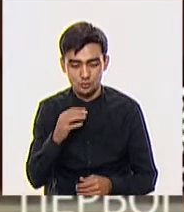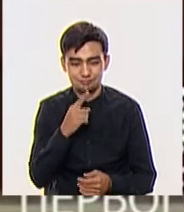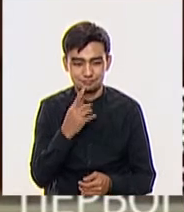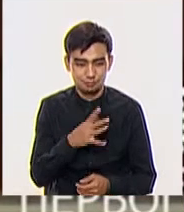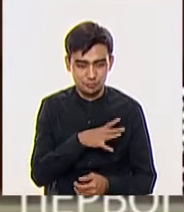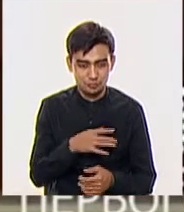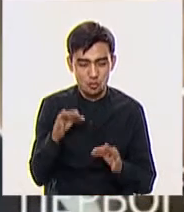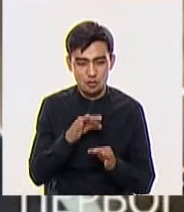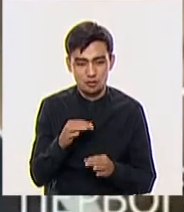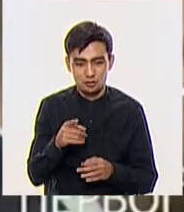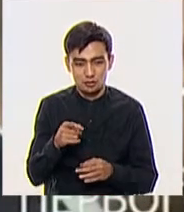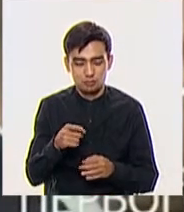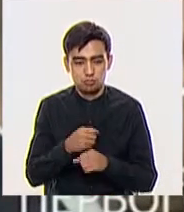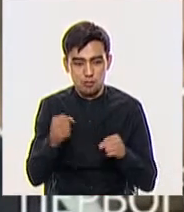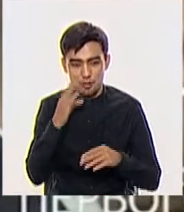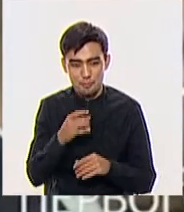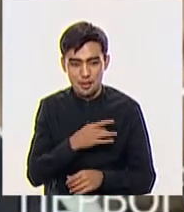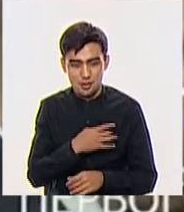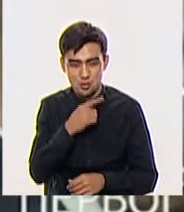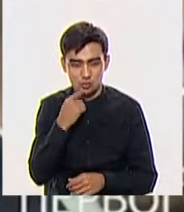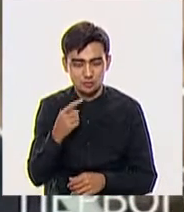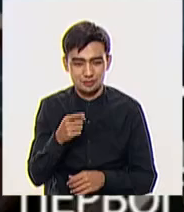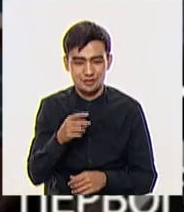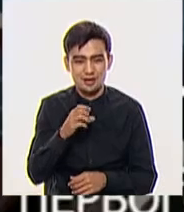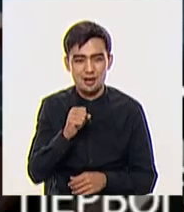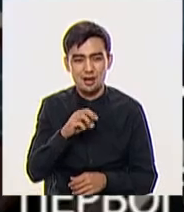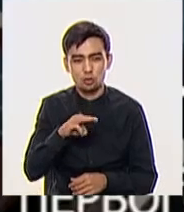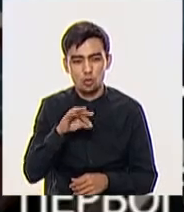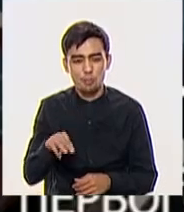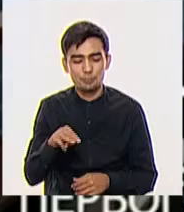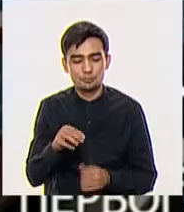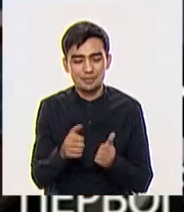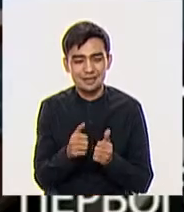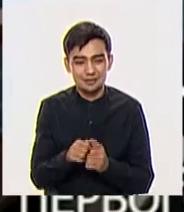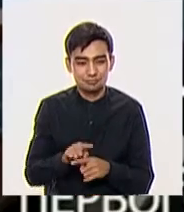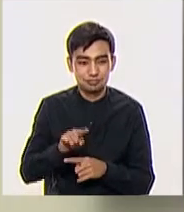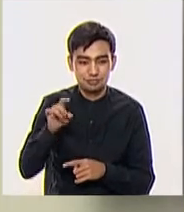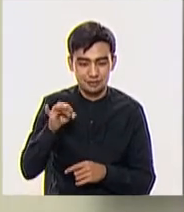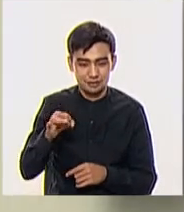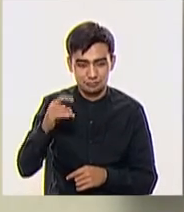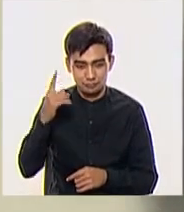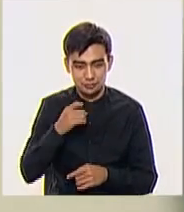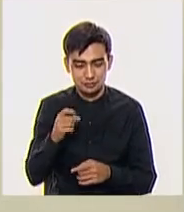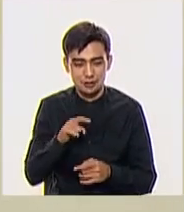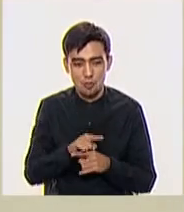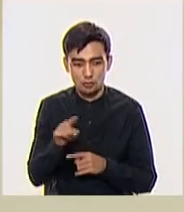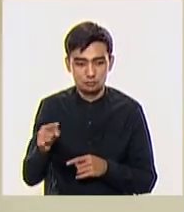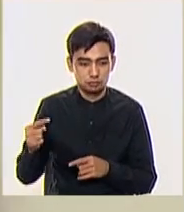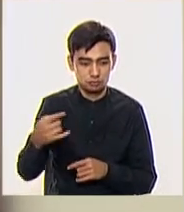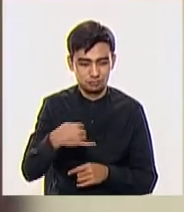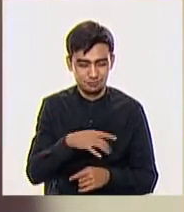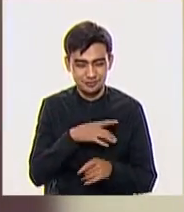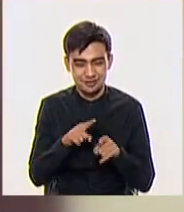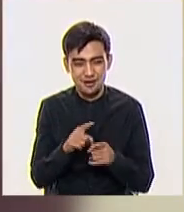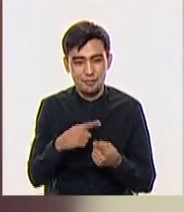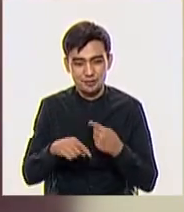что якобы под угрозой находилась белорусская атомная станция. Именно вблизи с ней произошел разворот самолета. Также он заявил,